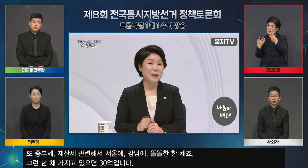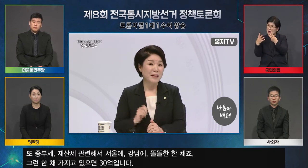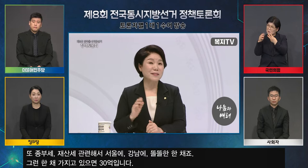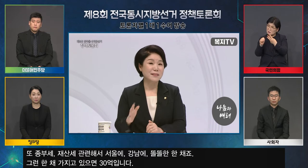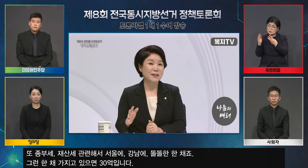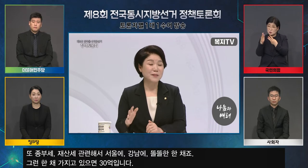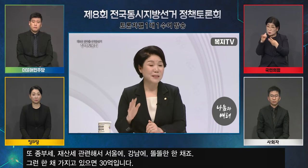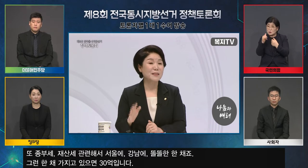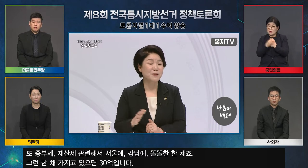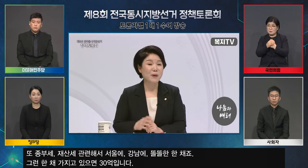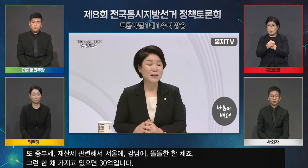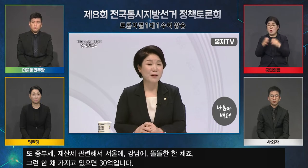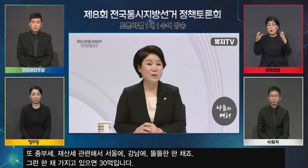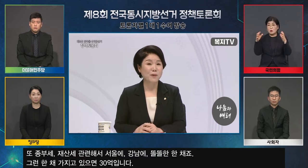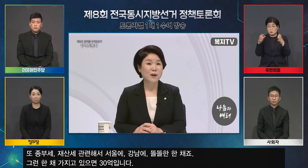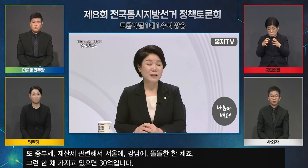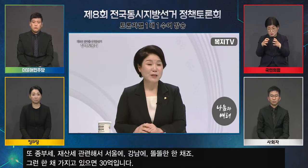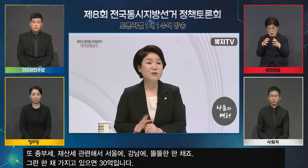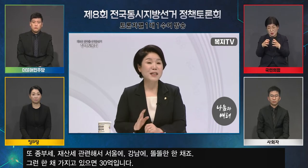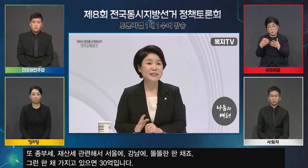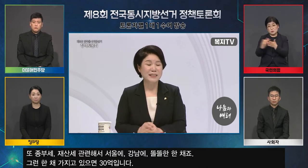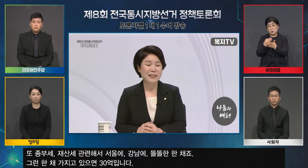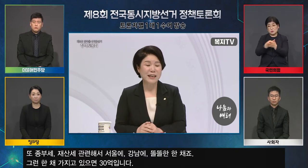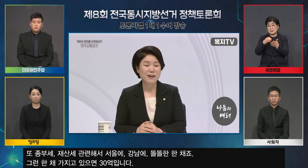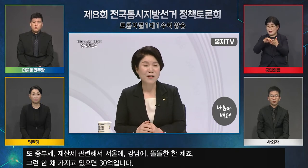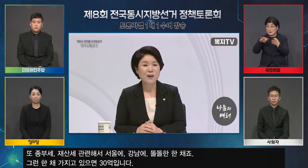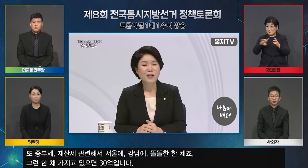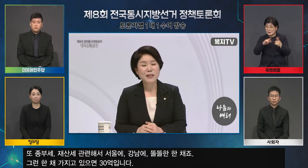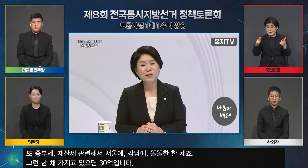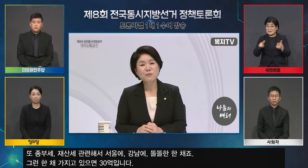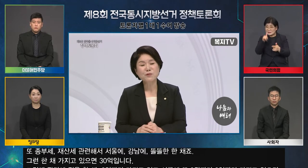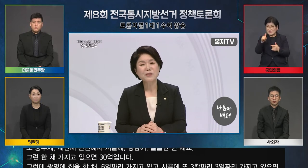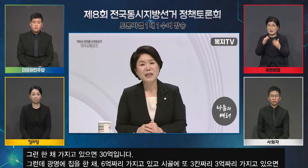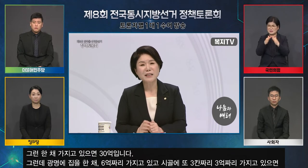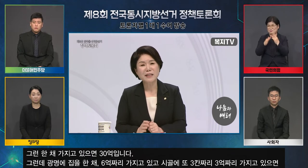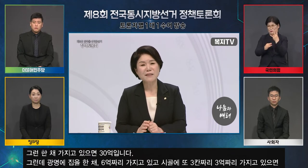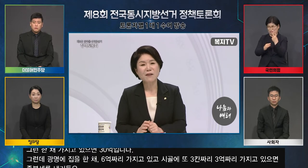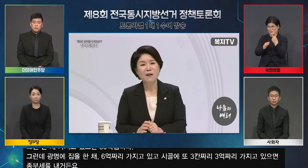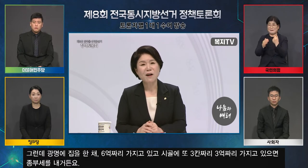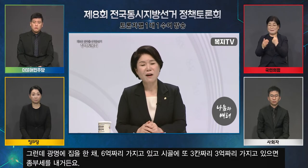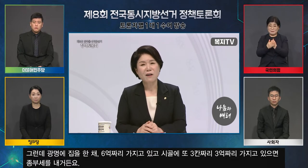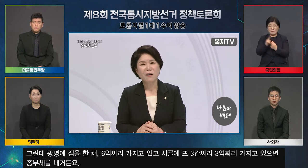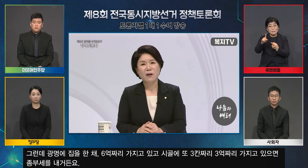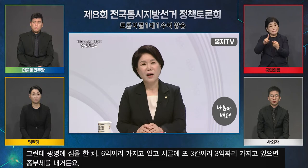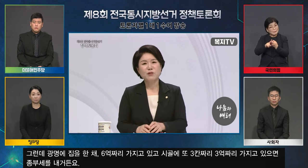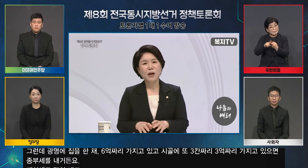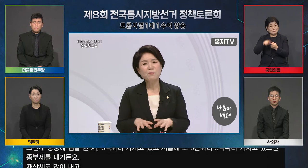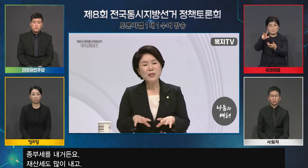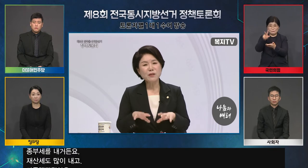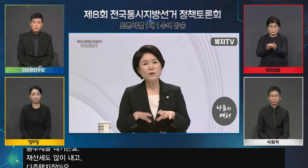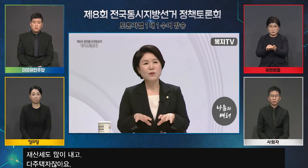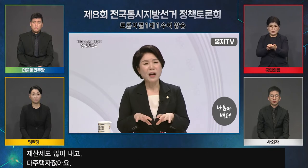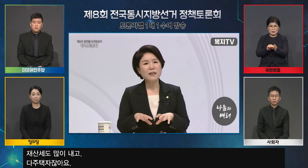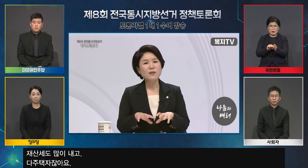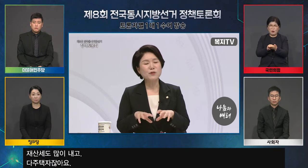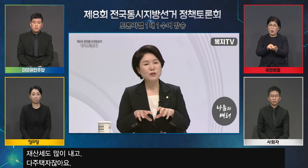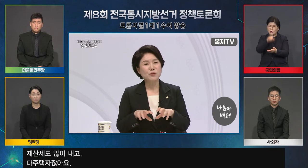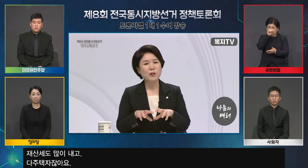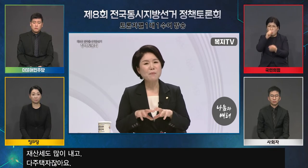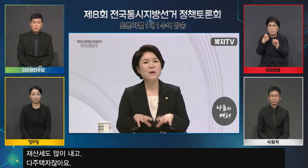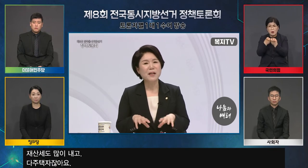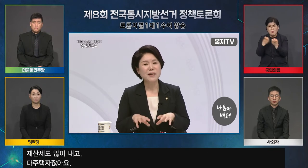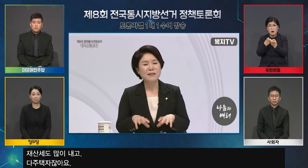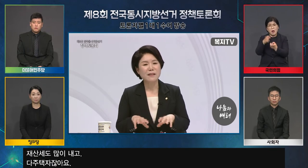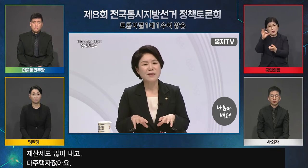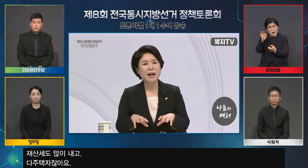종부세를 내거든요. 재산세도 많이 내고 다주택자잖아요. 이런 문제에 대해서 아주 합리적으로 가격